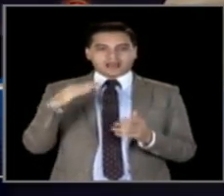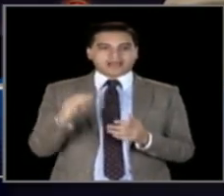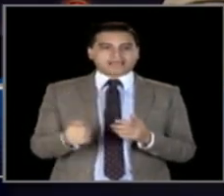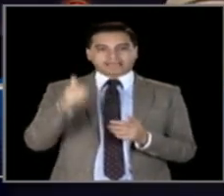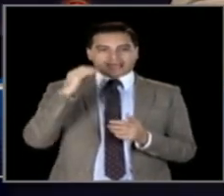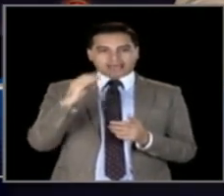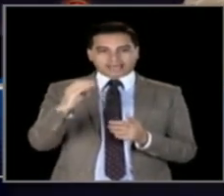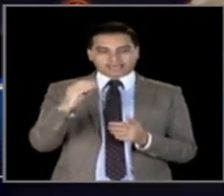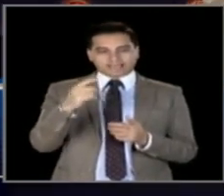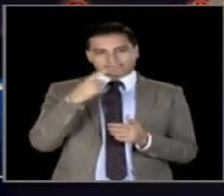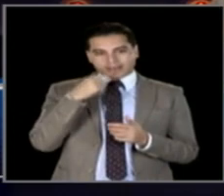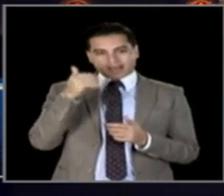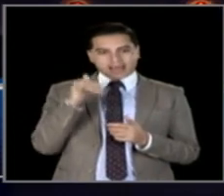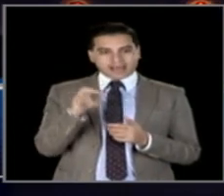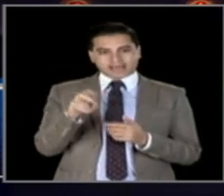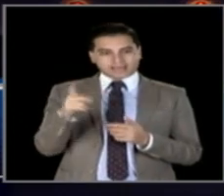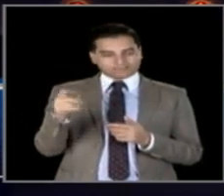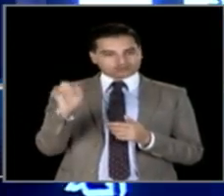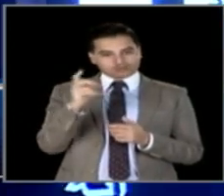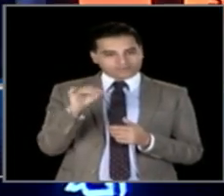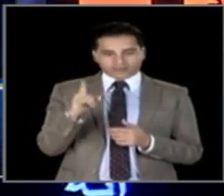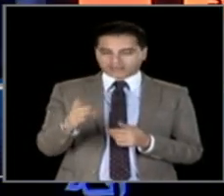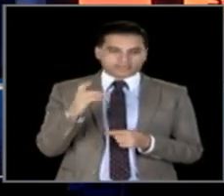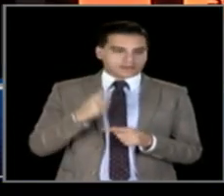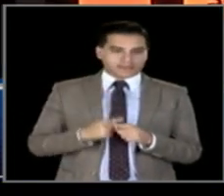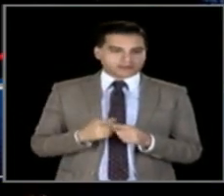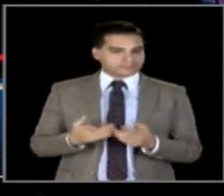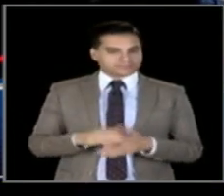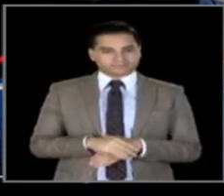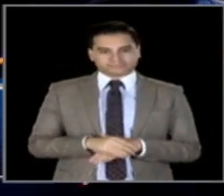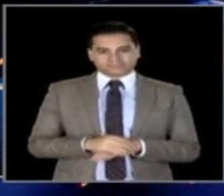حجاج آية محمود، مصطفى حجاج إجابة خاطئة.